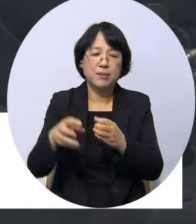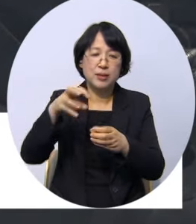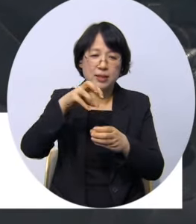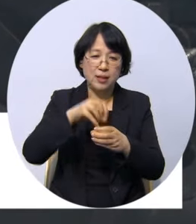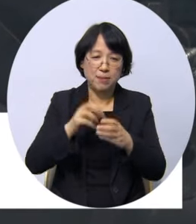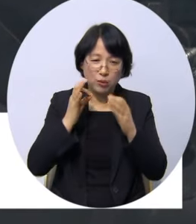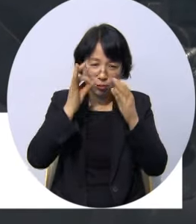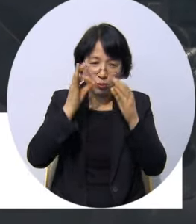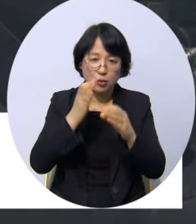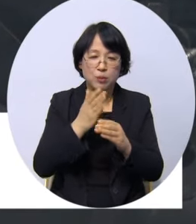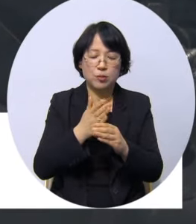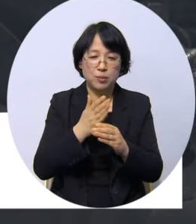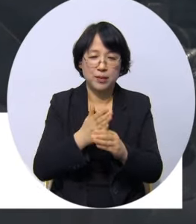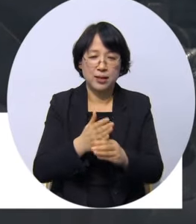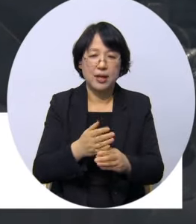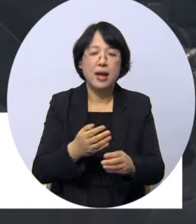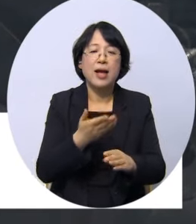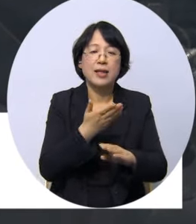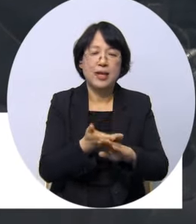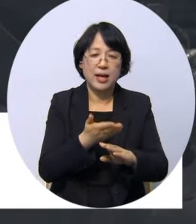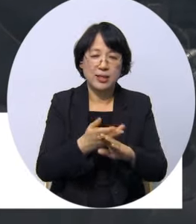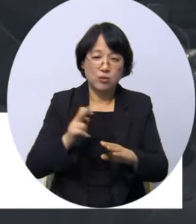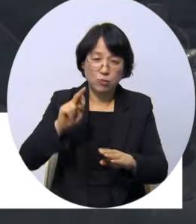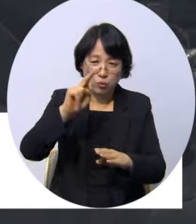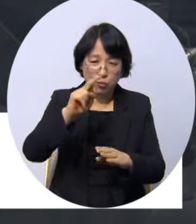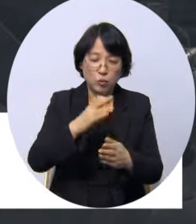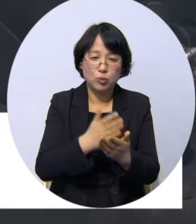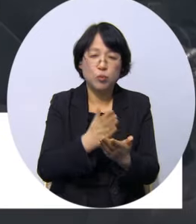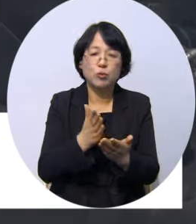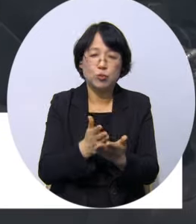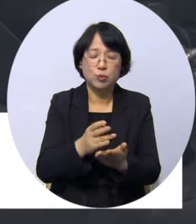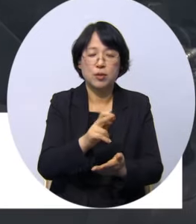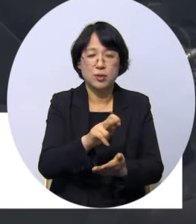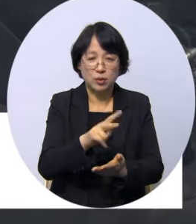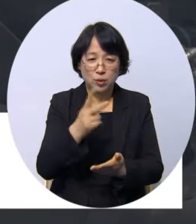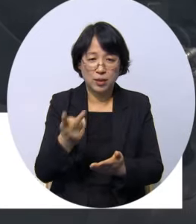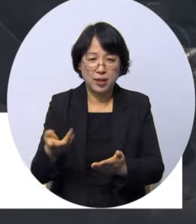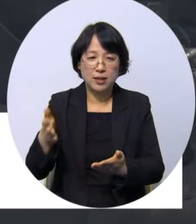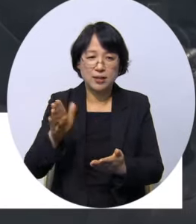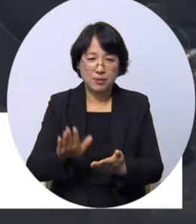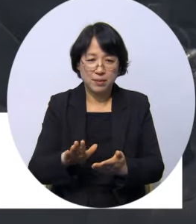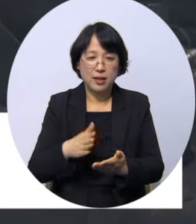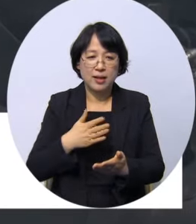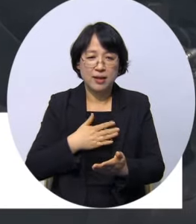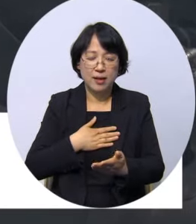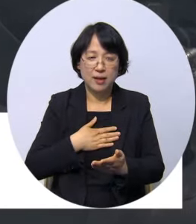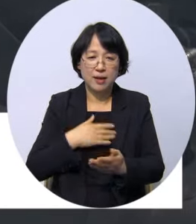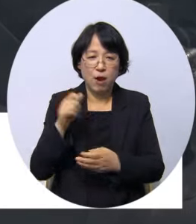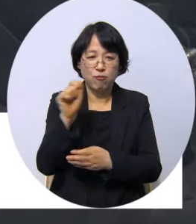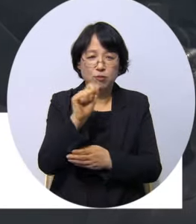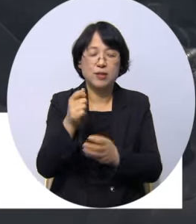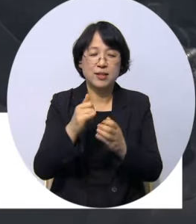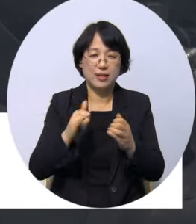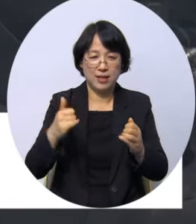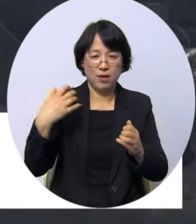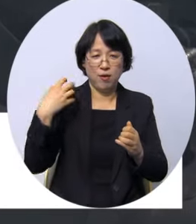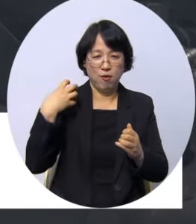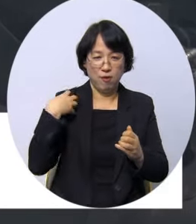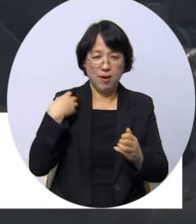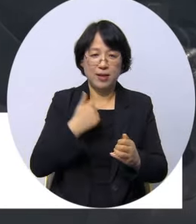있습니다 곧 다른 기종으로 전하지만 팬텀 조사였다 자부심으로 대한민국 연공을